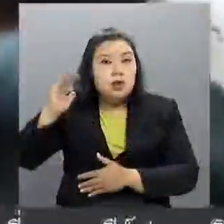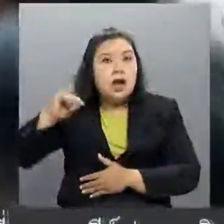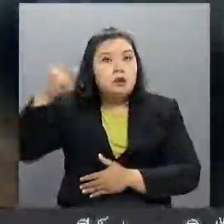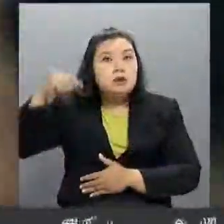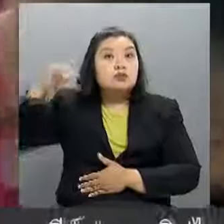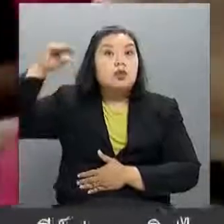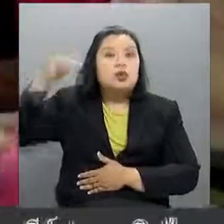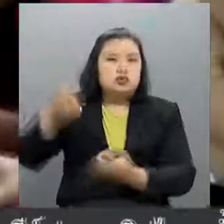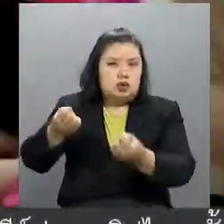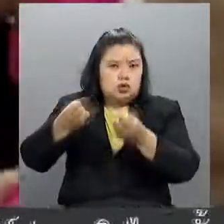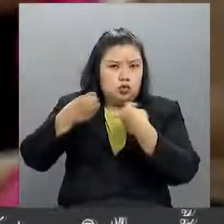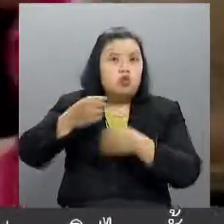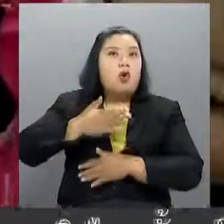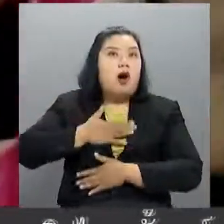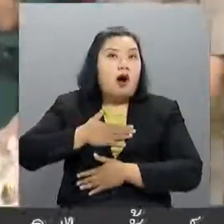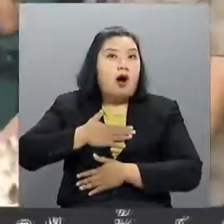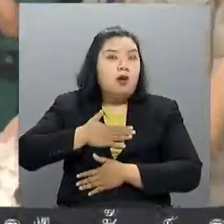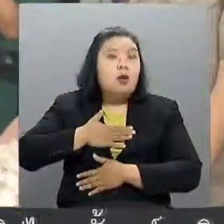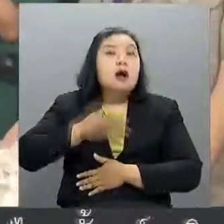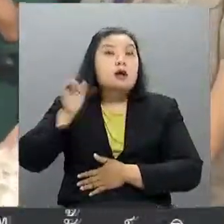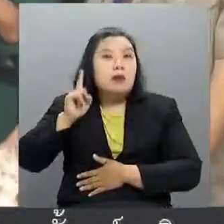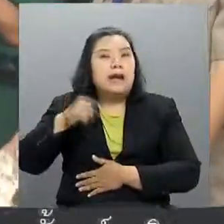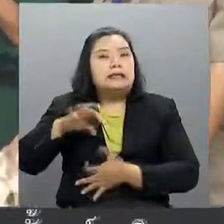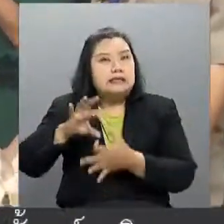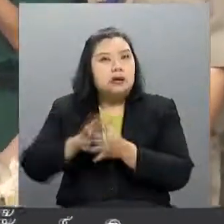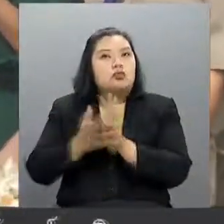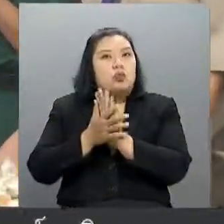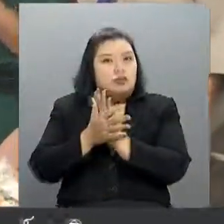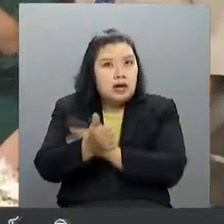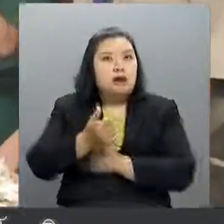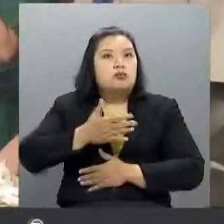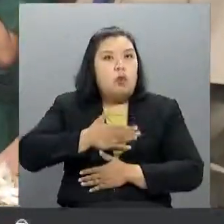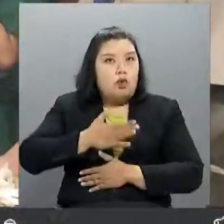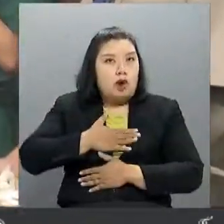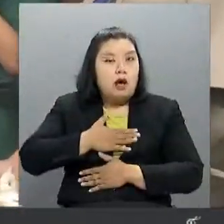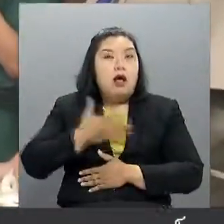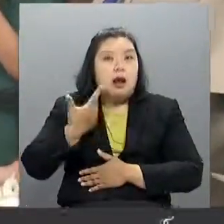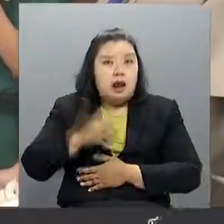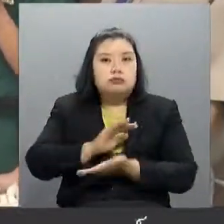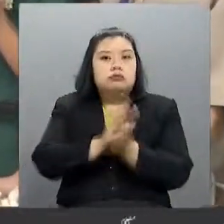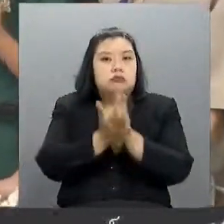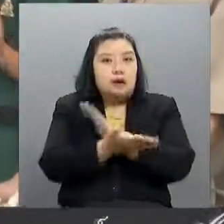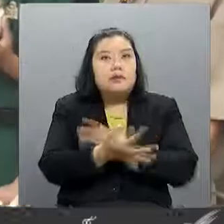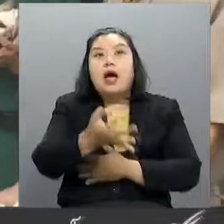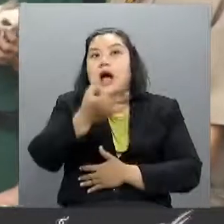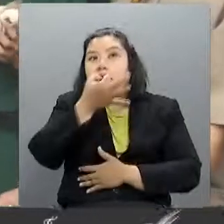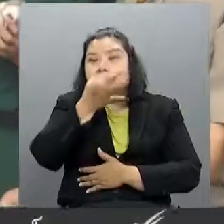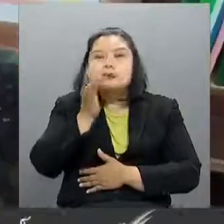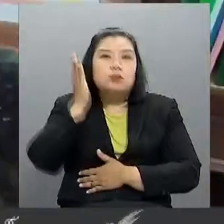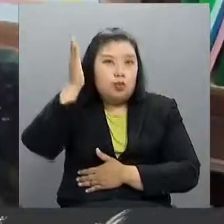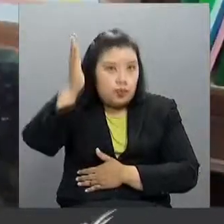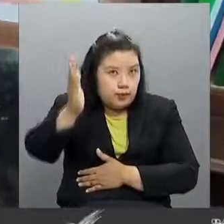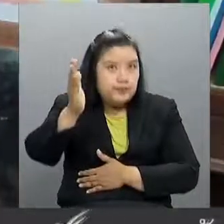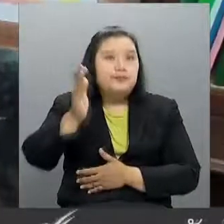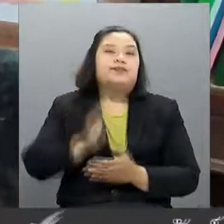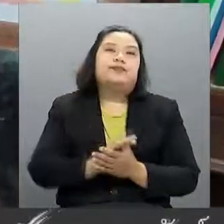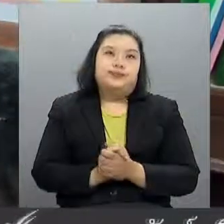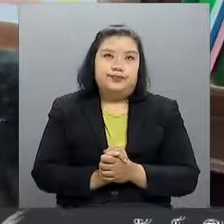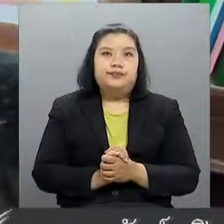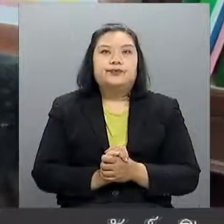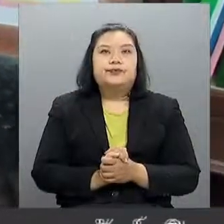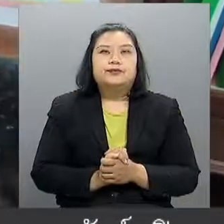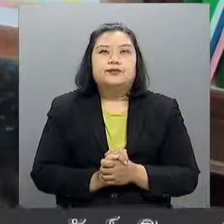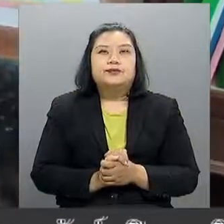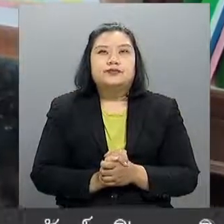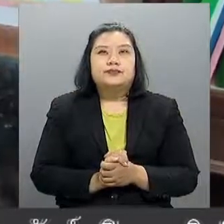พื่อให้เรานำทักษะเหล่านี้ไปประกอบอาชีพในอนาคตได ้นอกเหนือจากโรงเรียน